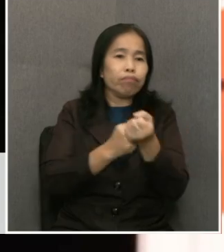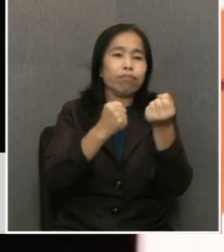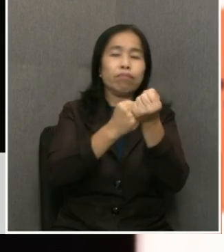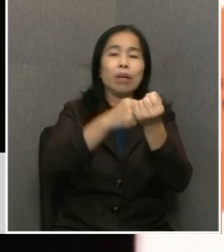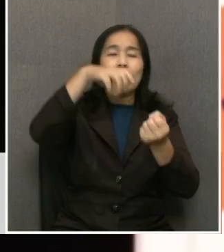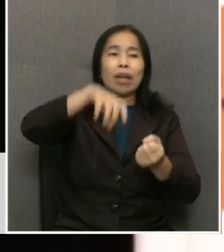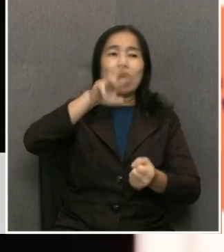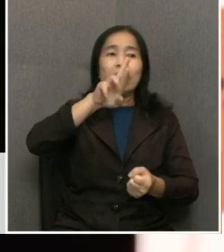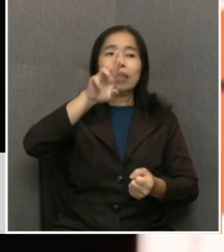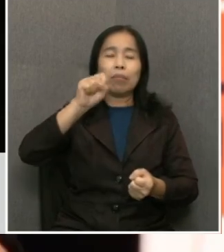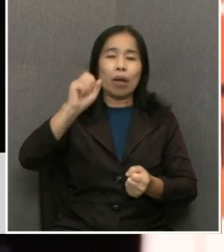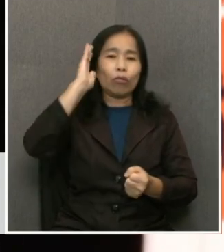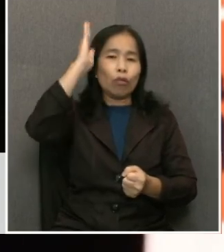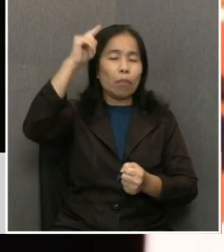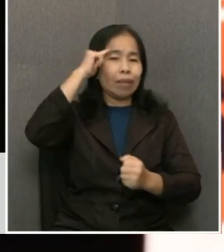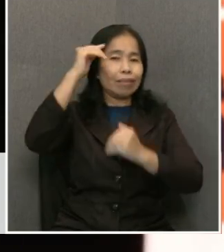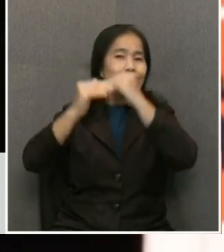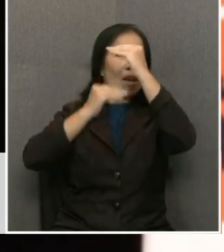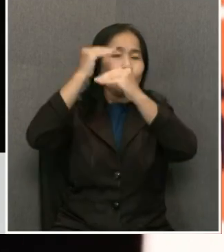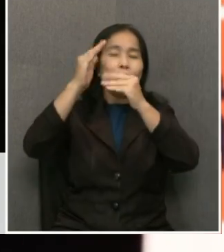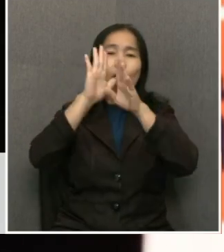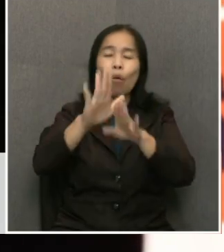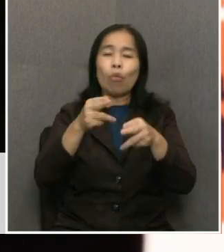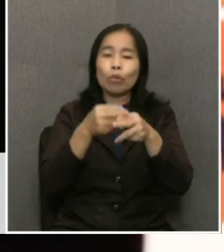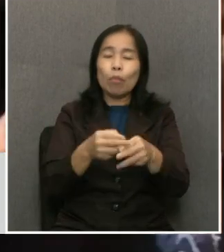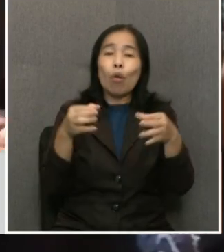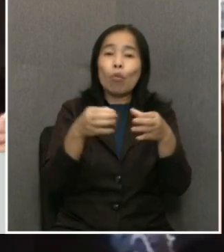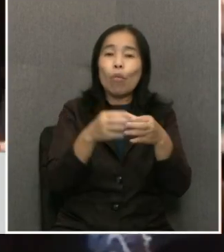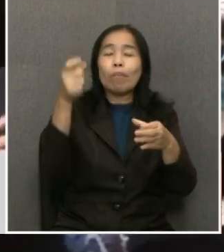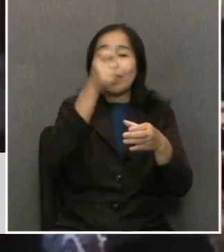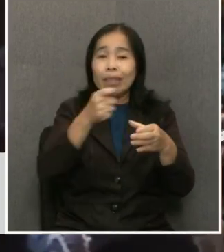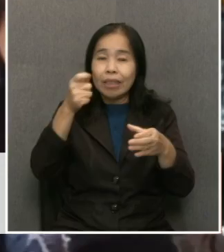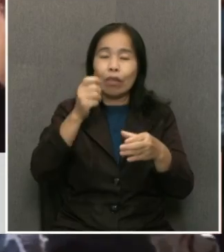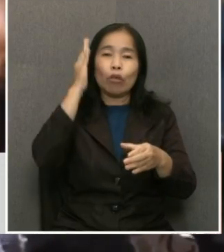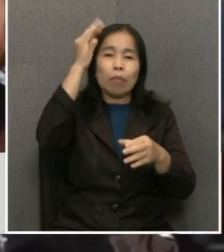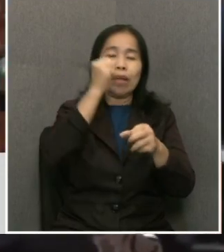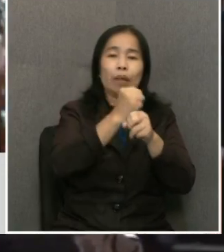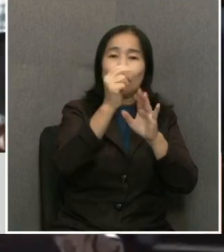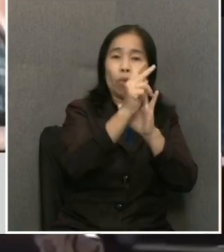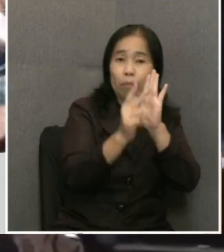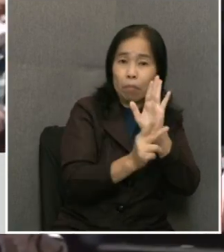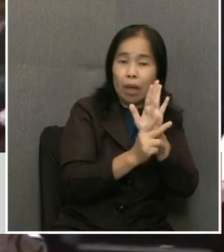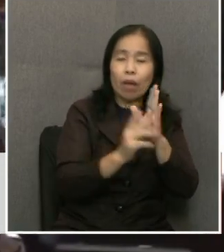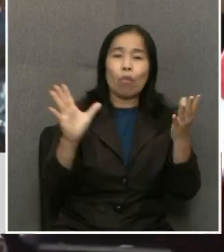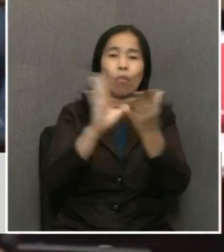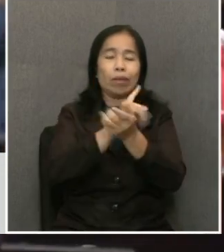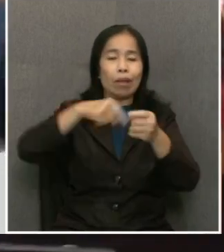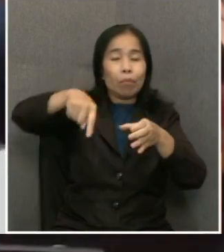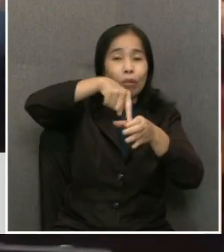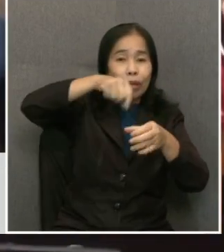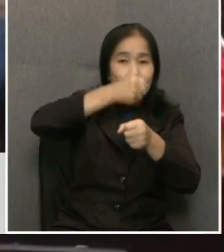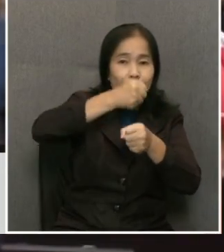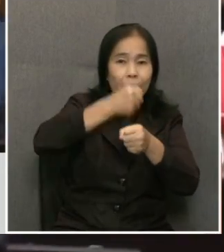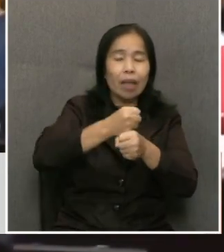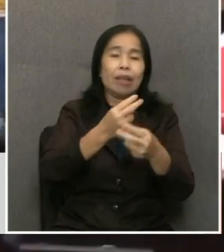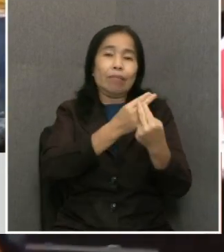ให้เป็นสภาที่ก้าวหน้าที่สุดในเอเชียทั้งในแง่ของการออกกฎหมายวัฒนธรรมองค์กร ภายใต้ภารกิจของรัฐบาลด้วย